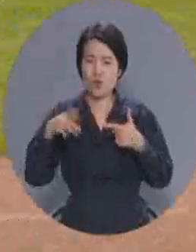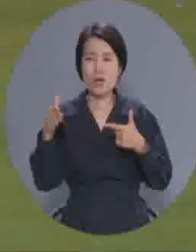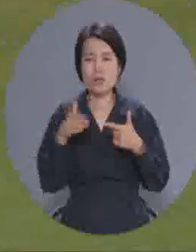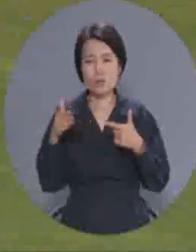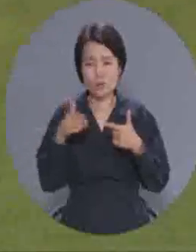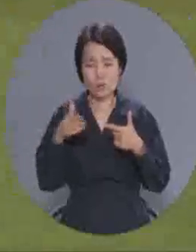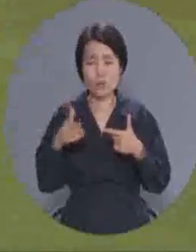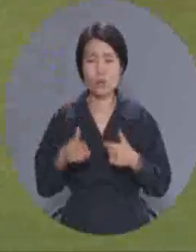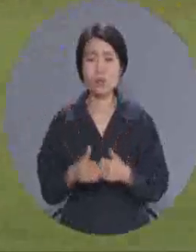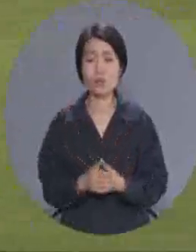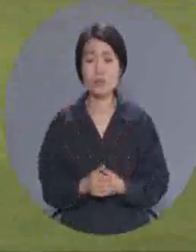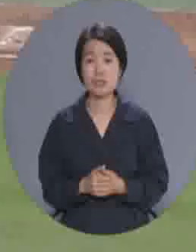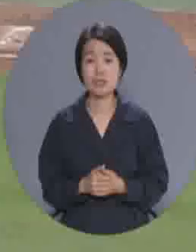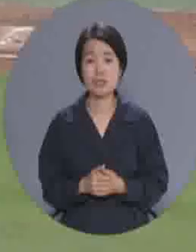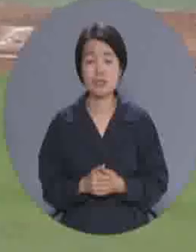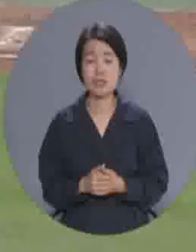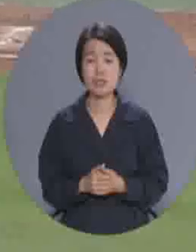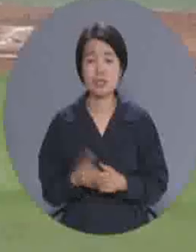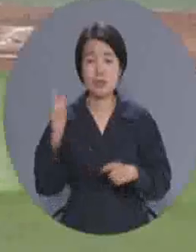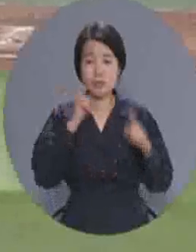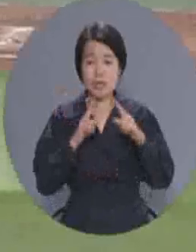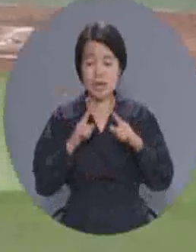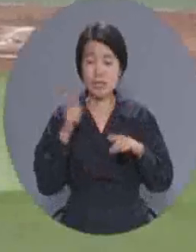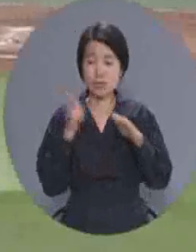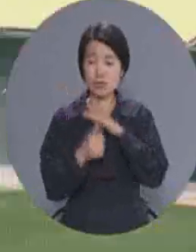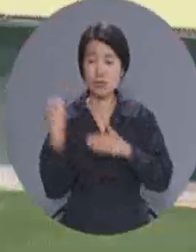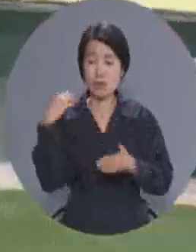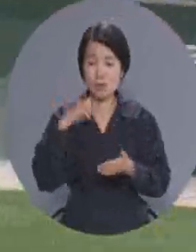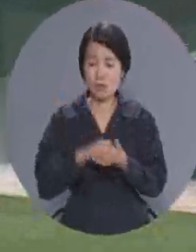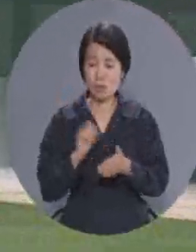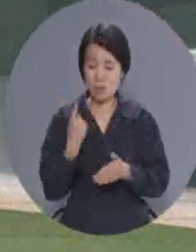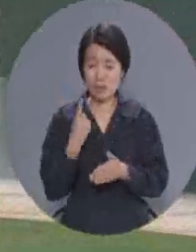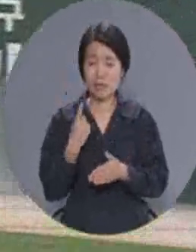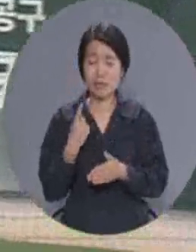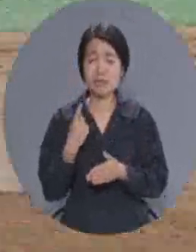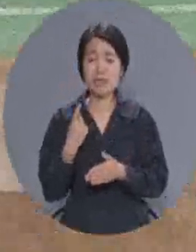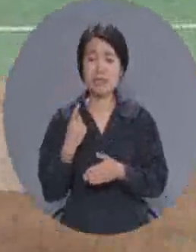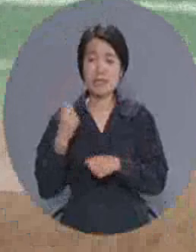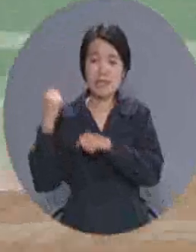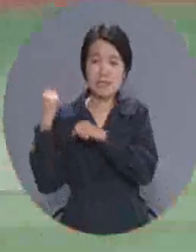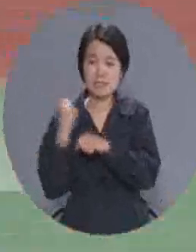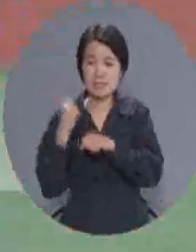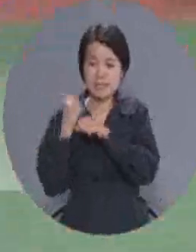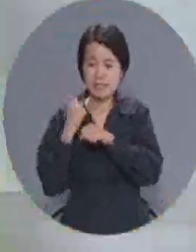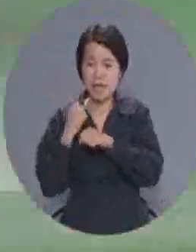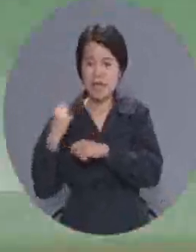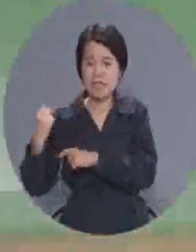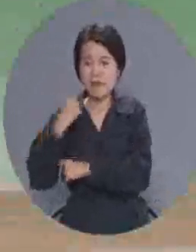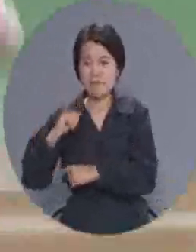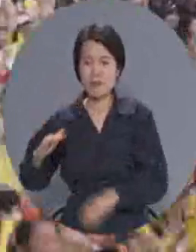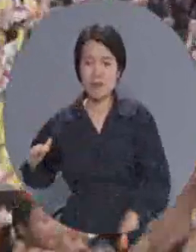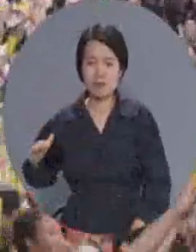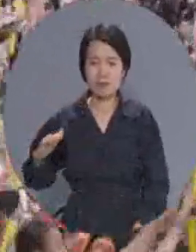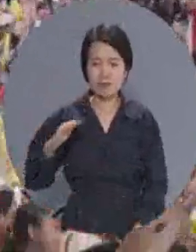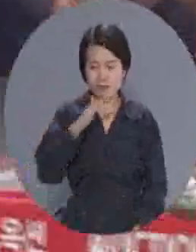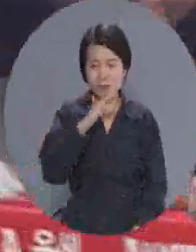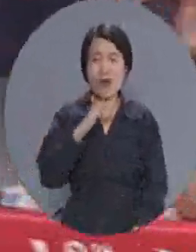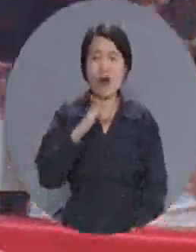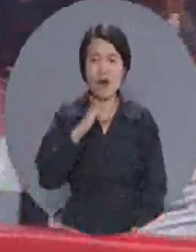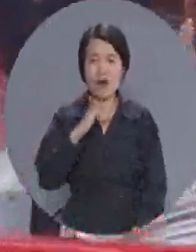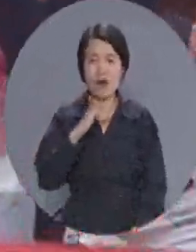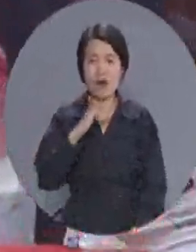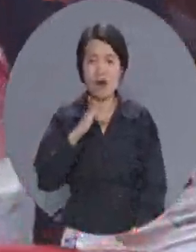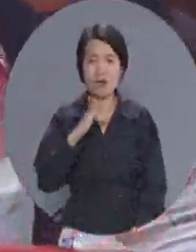했습니다. 그렇지만 부상 선수들의 복귀와 함께 기아는 활화산처럼 타오르는 타선의 힘을 바탕으로